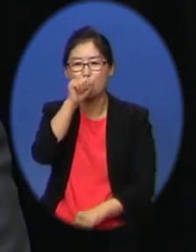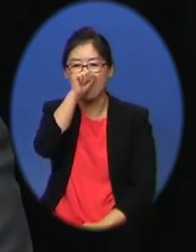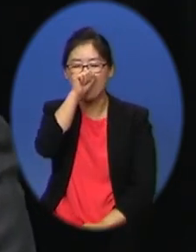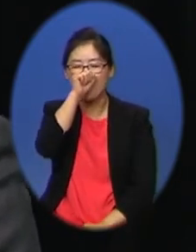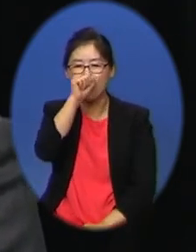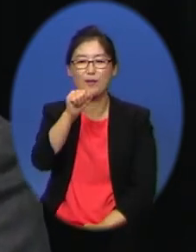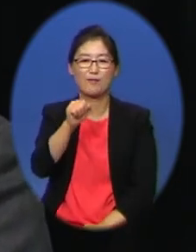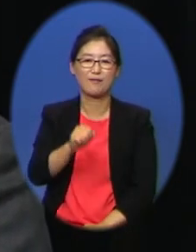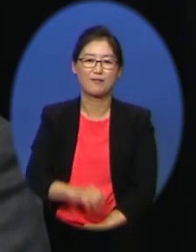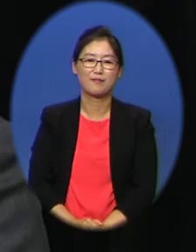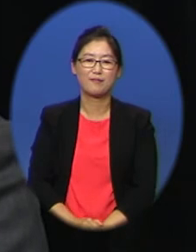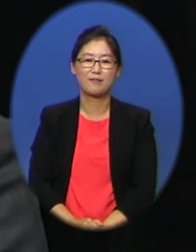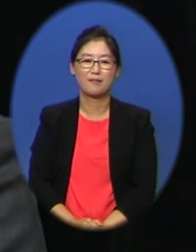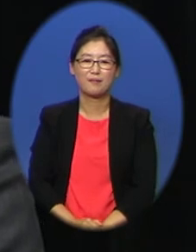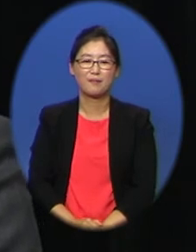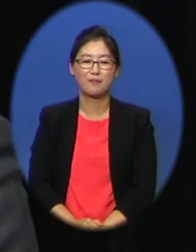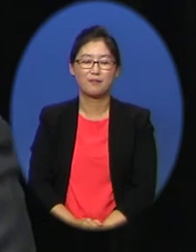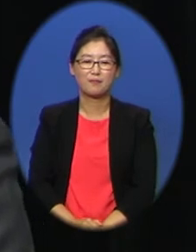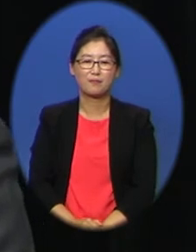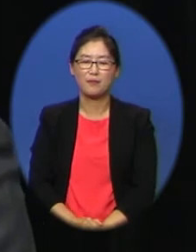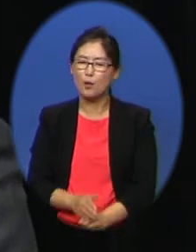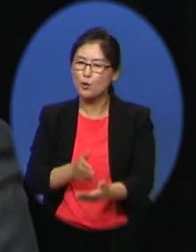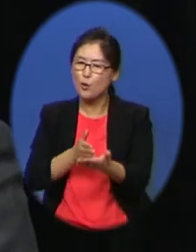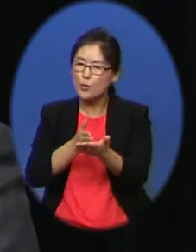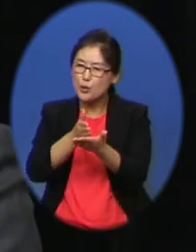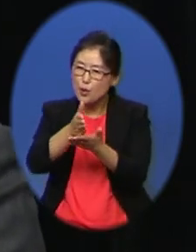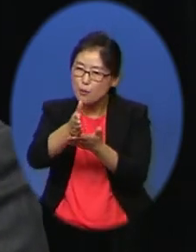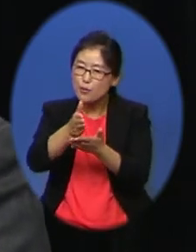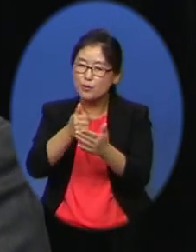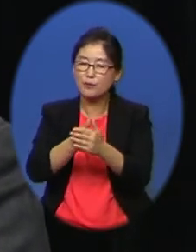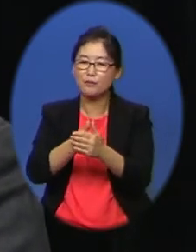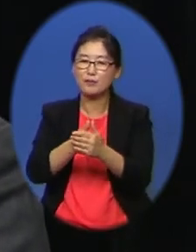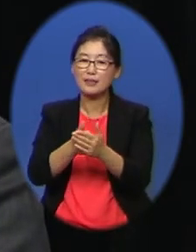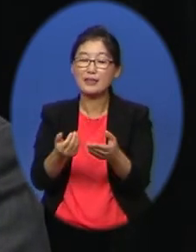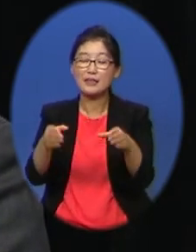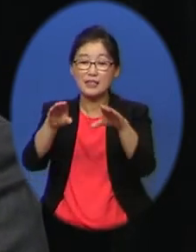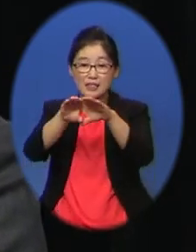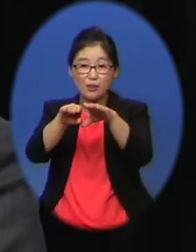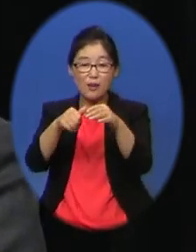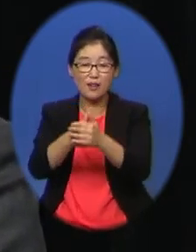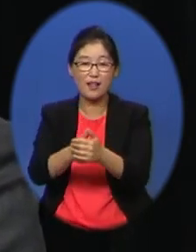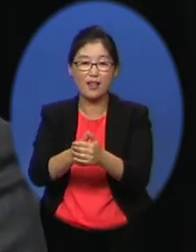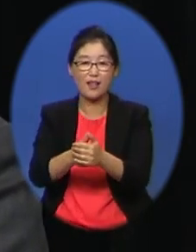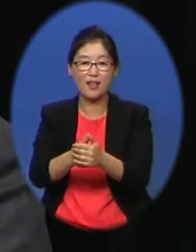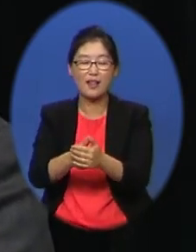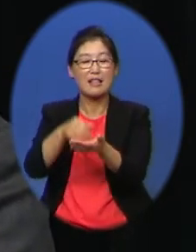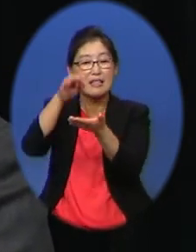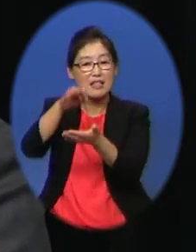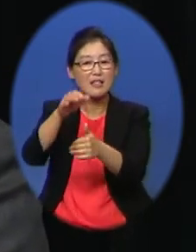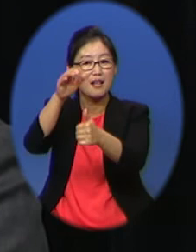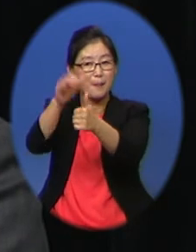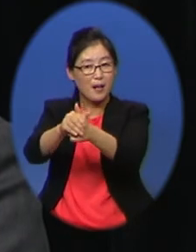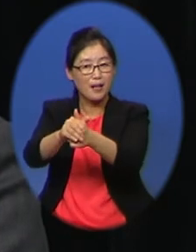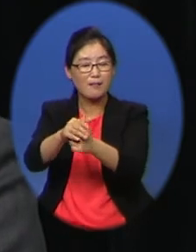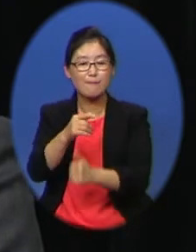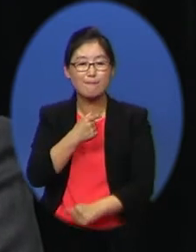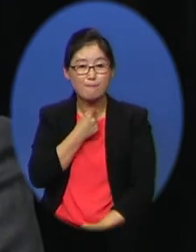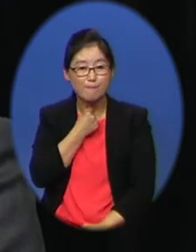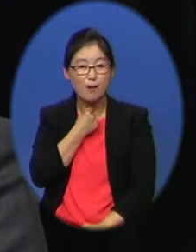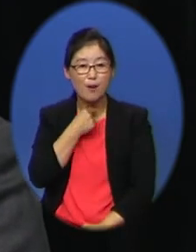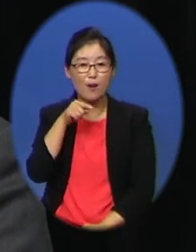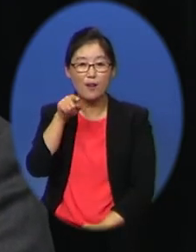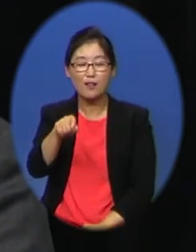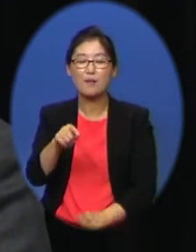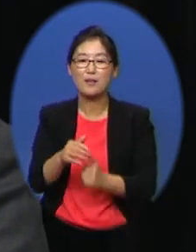있습니다. 또한 자녀들이 아닌 전문성이 있는 제3의 기관이 부모님의 재산을 관리해 주도록 맡기고 싶다면 그